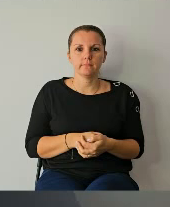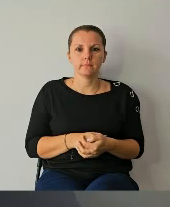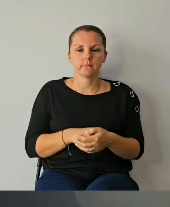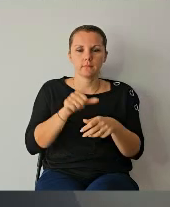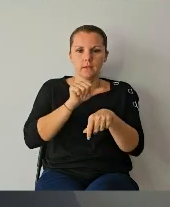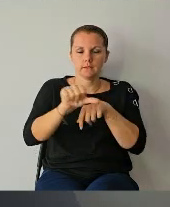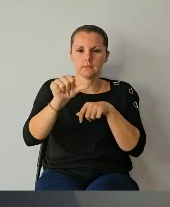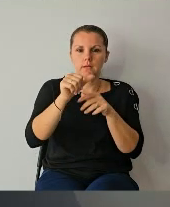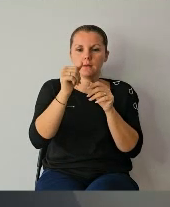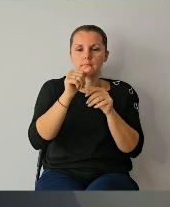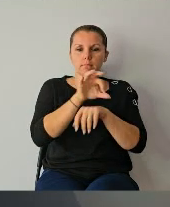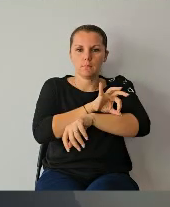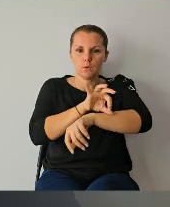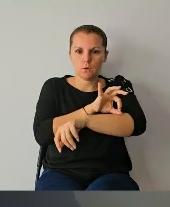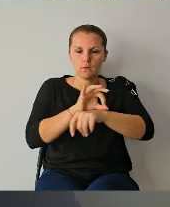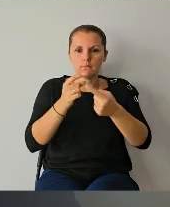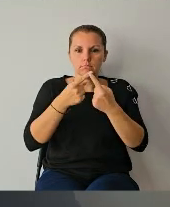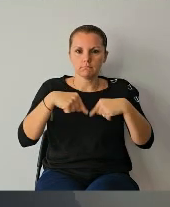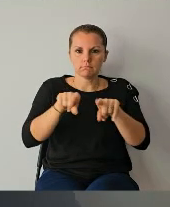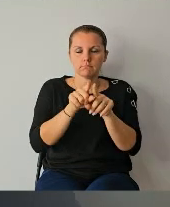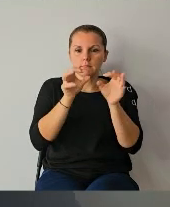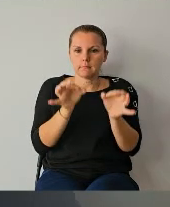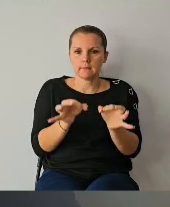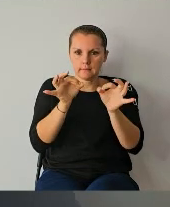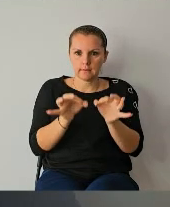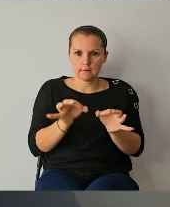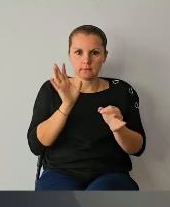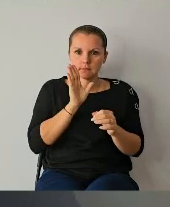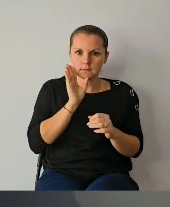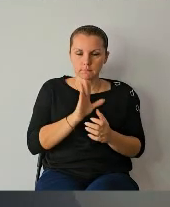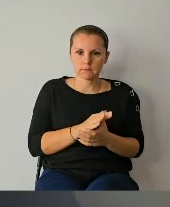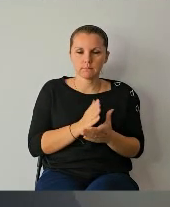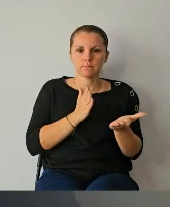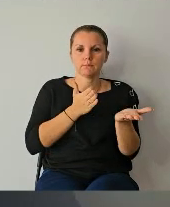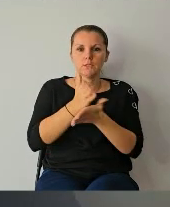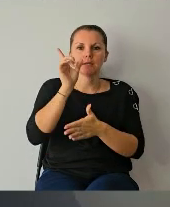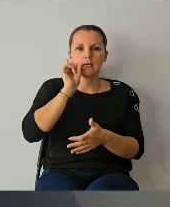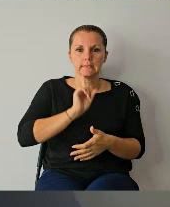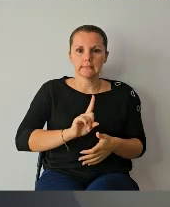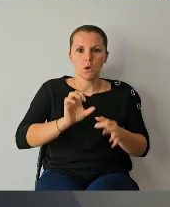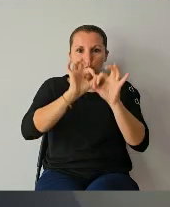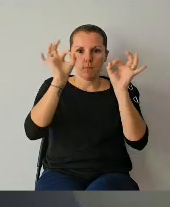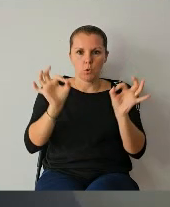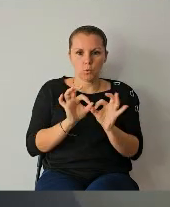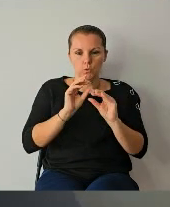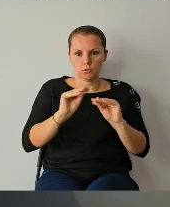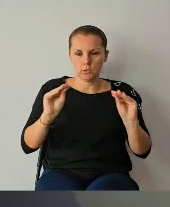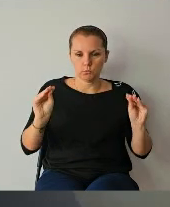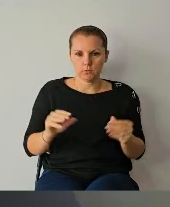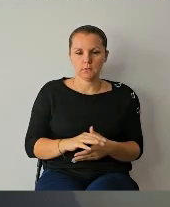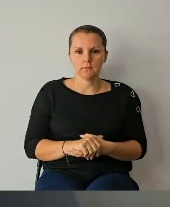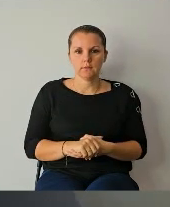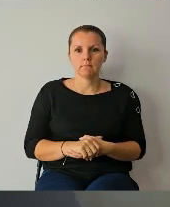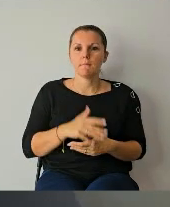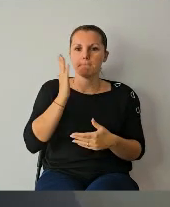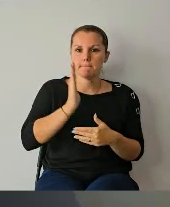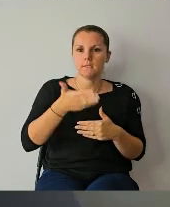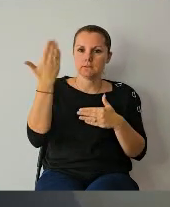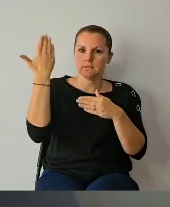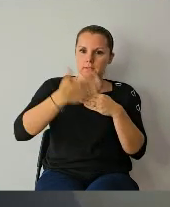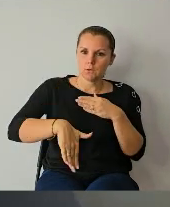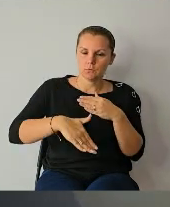to projekt realizowany obecnie teraz jeszcze przez Liceum Ogólnokształcące. Będzie zakończenie miało